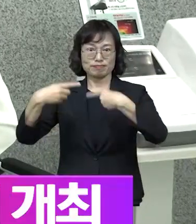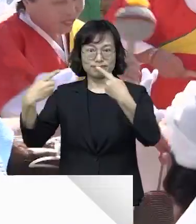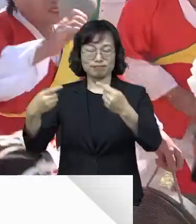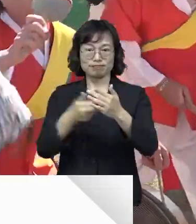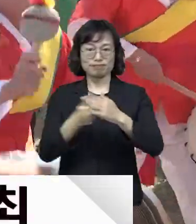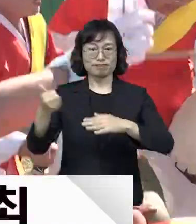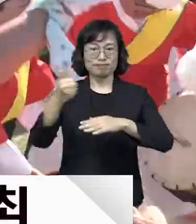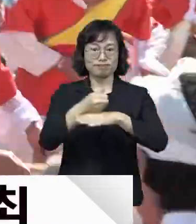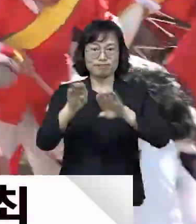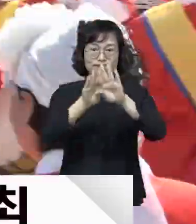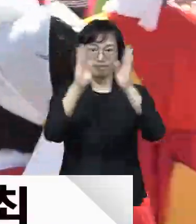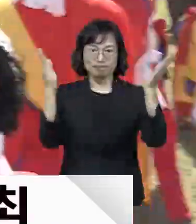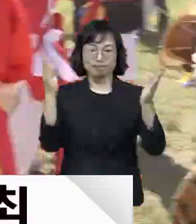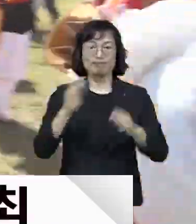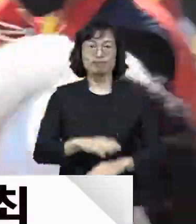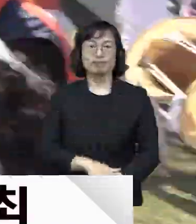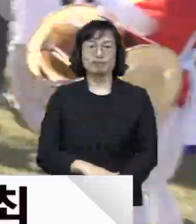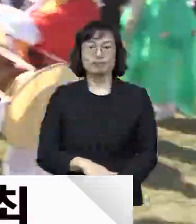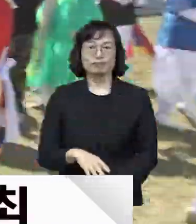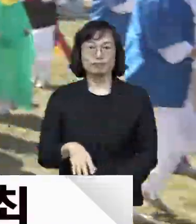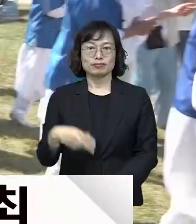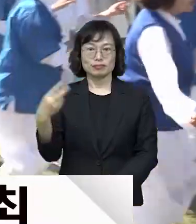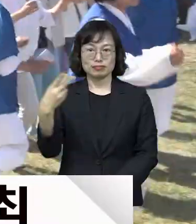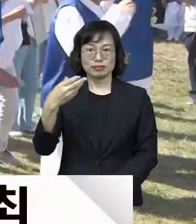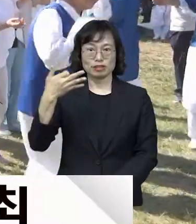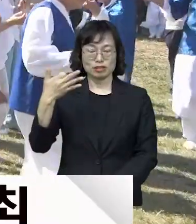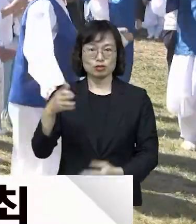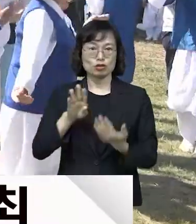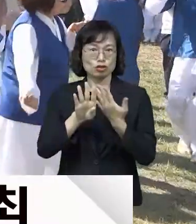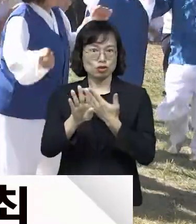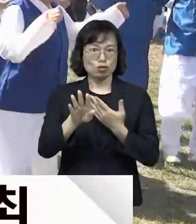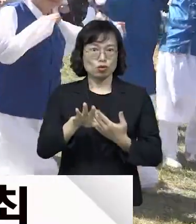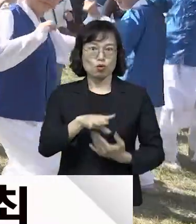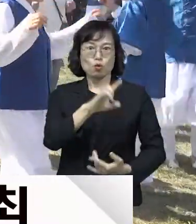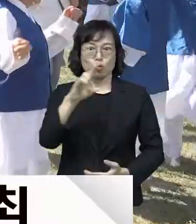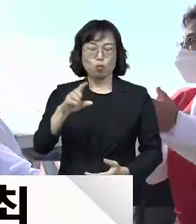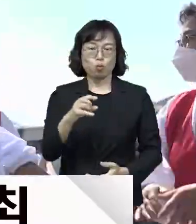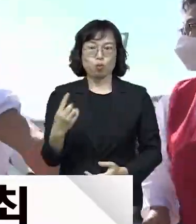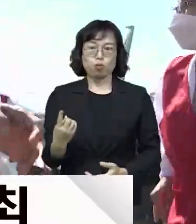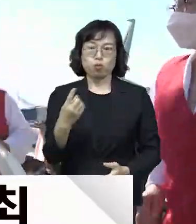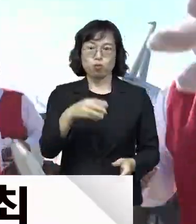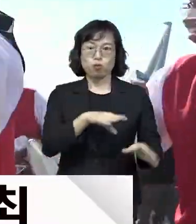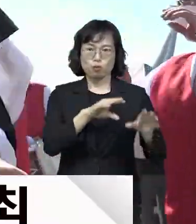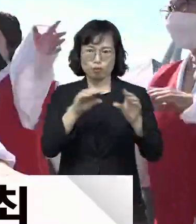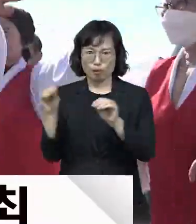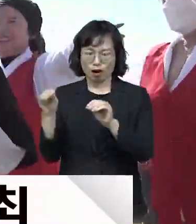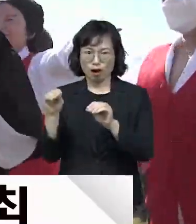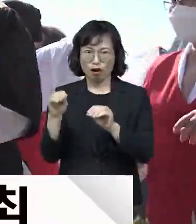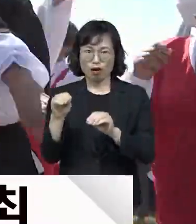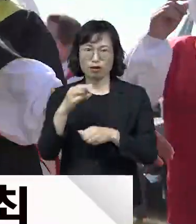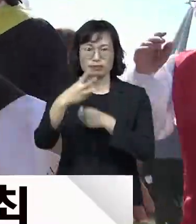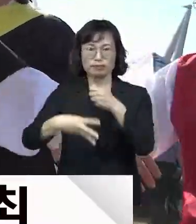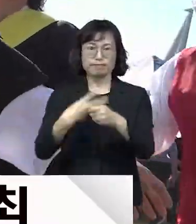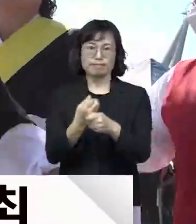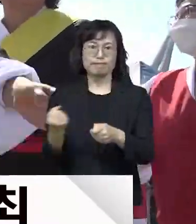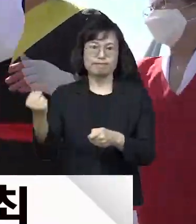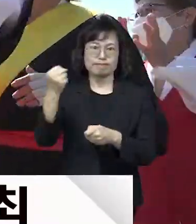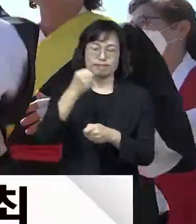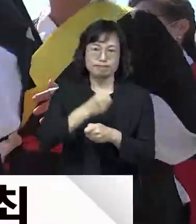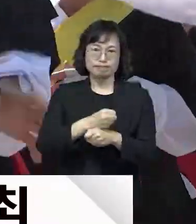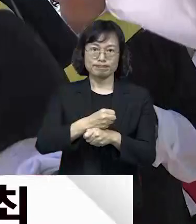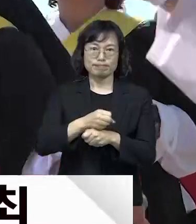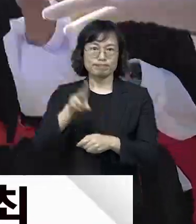개최됐습니다. 코로나로 인해 2019년 이후 중단됐던 축제는 기존 3일이던 기간을 이틀로 줄여 3년 만에